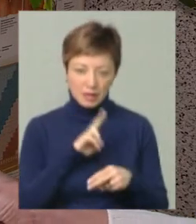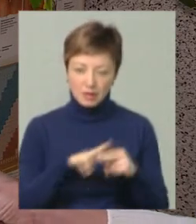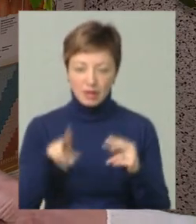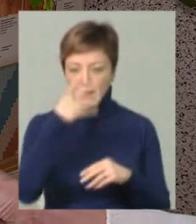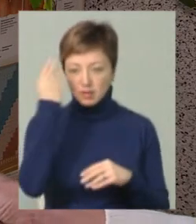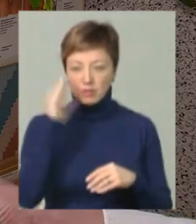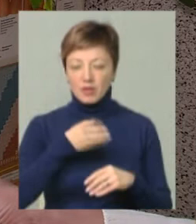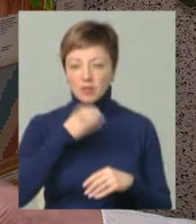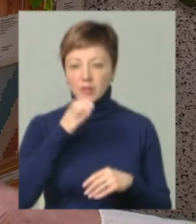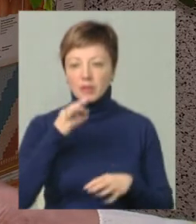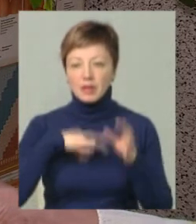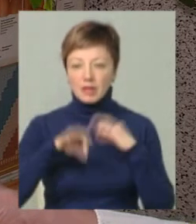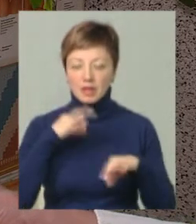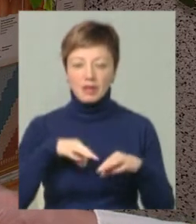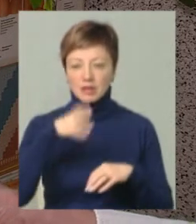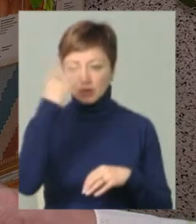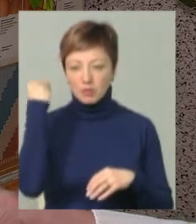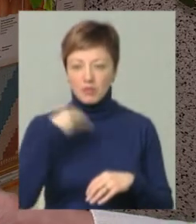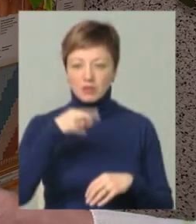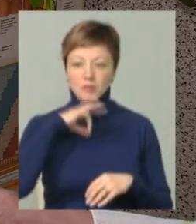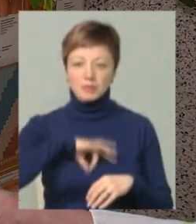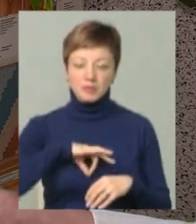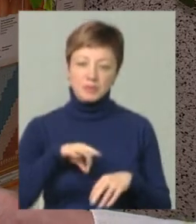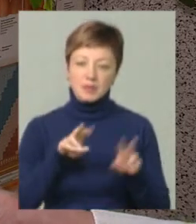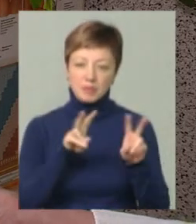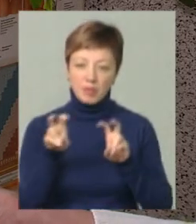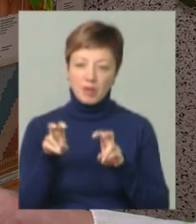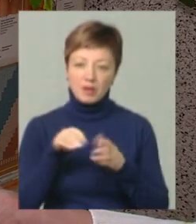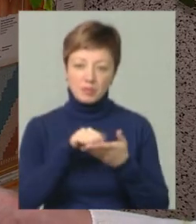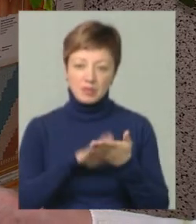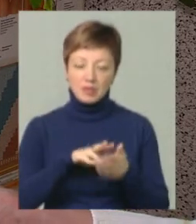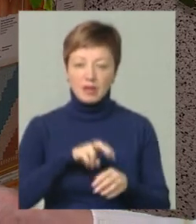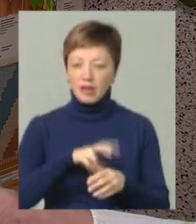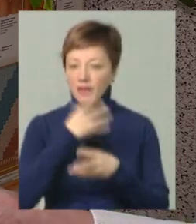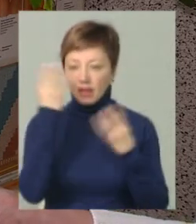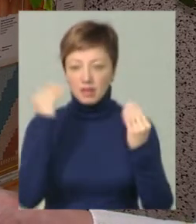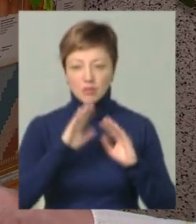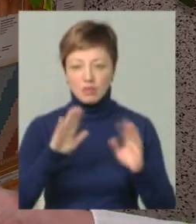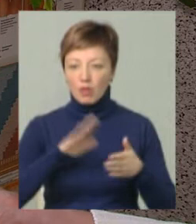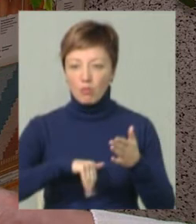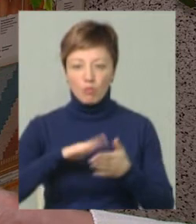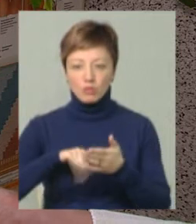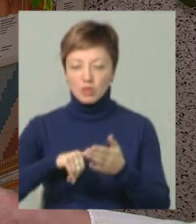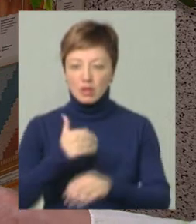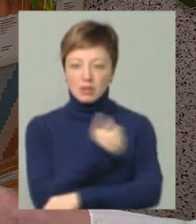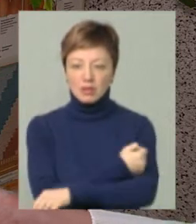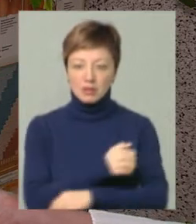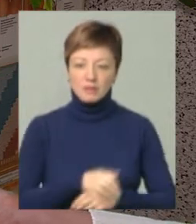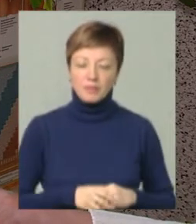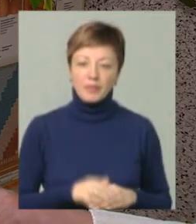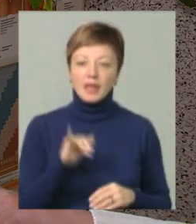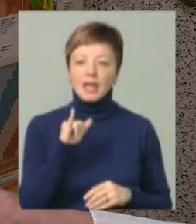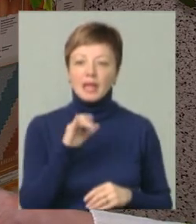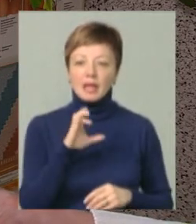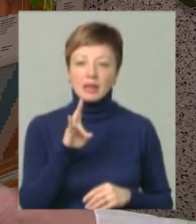забувати пити ліки, не забувати пити цукрознижуючі препарати, не забувати і не пропускати ін'єкції інсулінів.